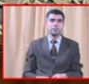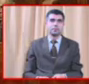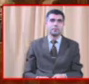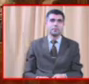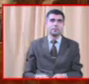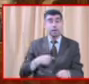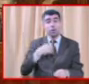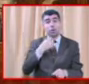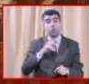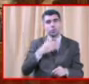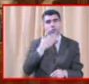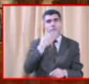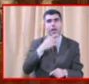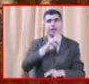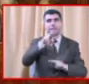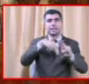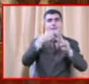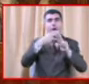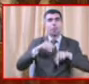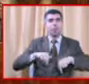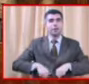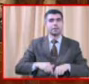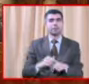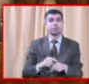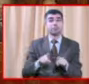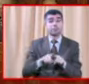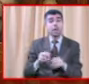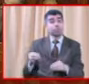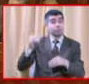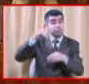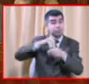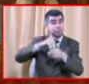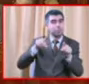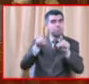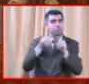وزير على الجواب، ونحن نؤكد على تثميننا